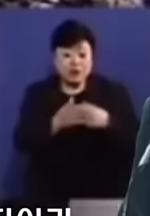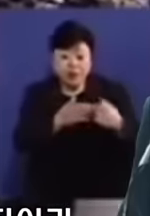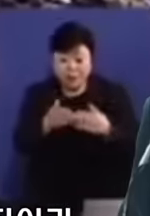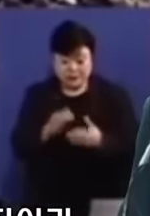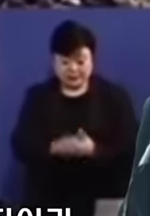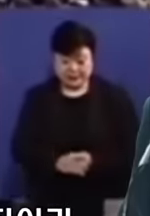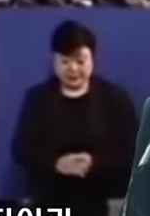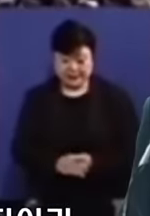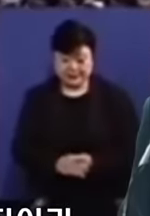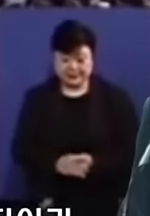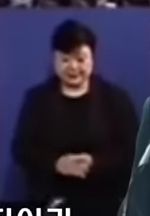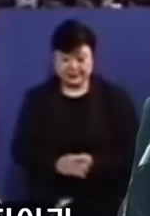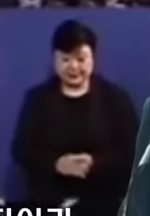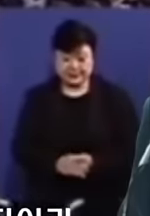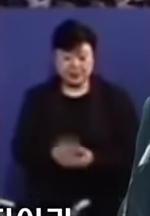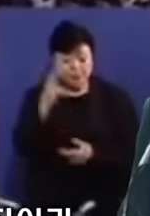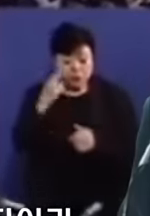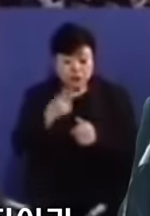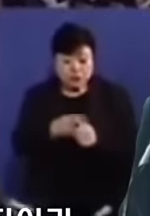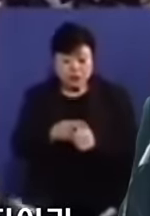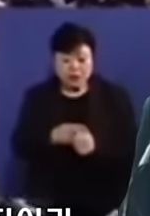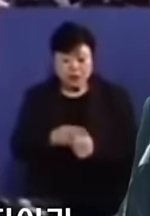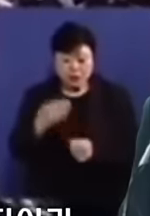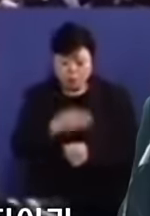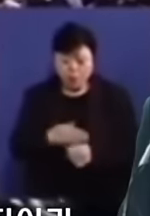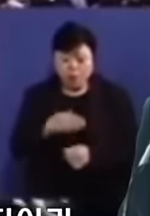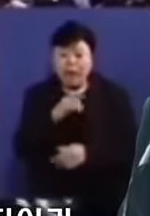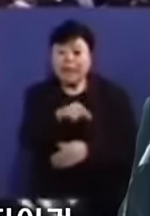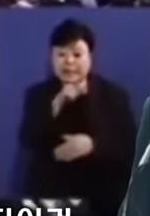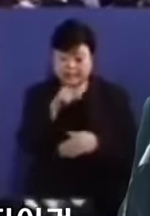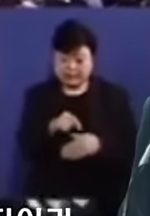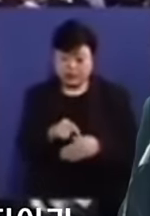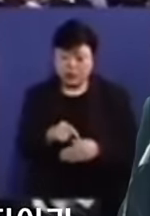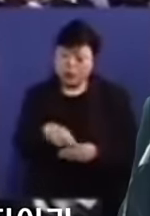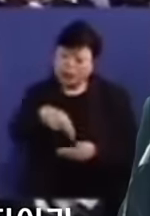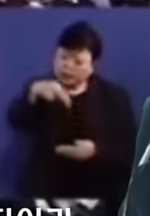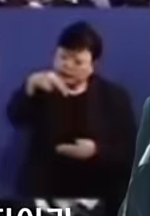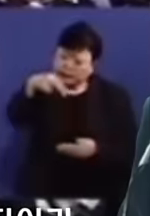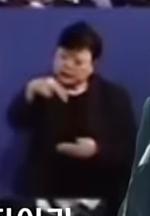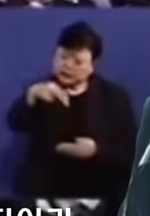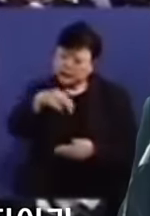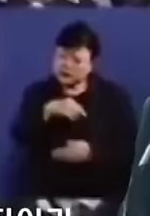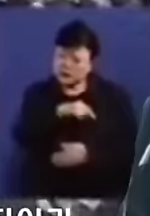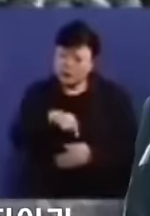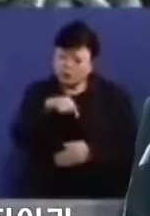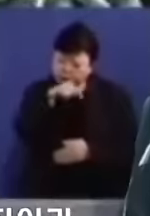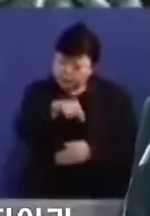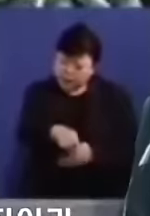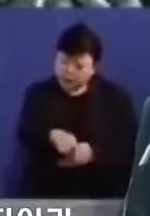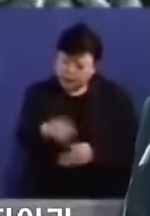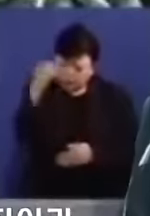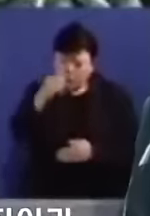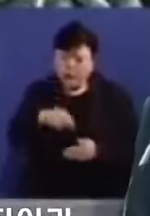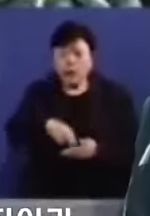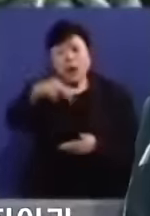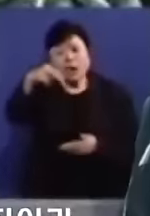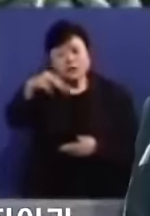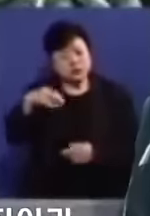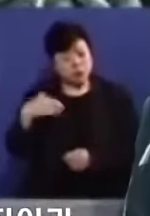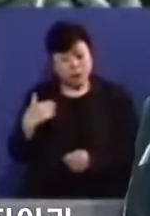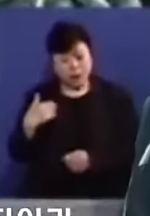했습니다. 그가 몸 안에서 올라갔는지 몸에서 빠져나가서 영혼이 올라가는지